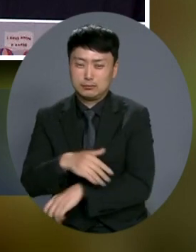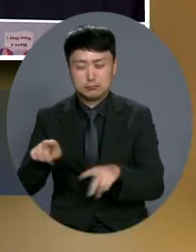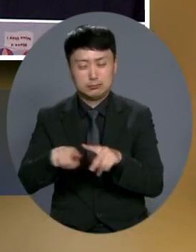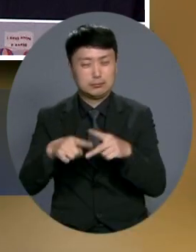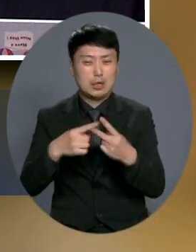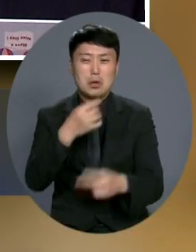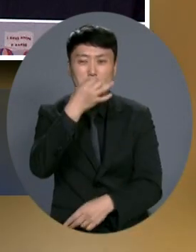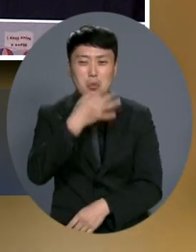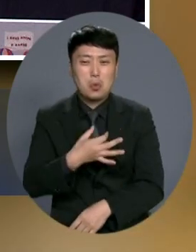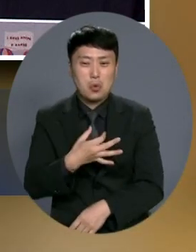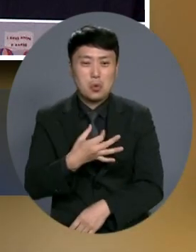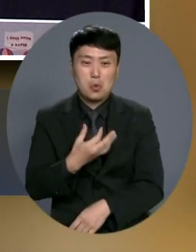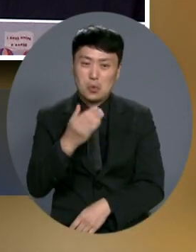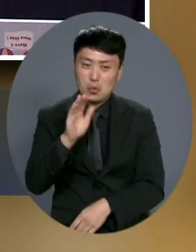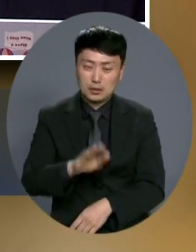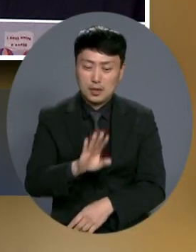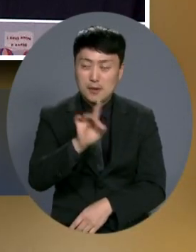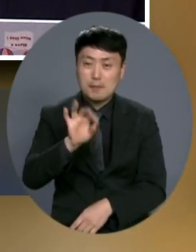생각했는데